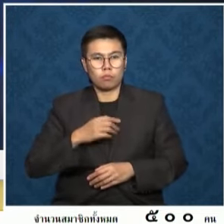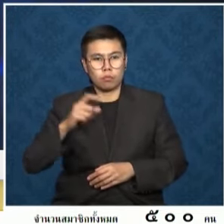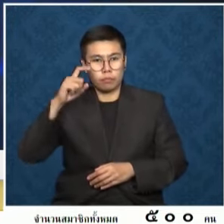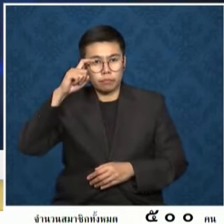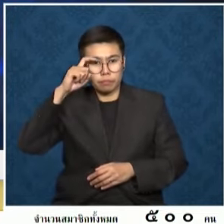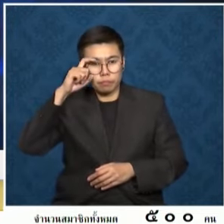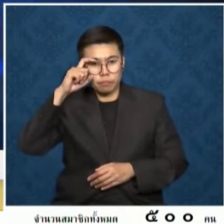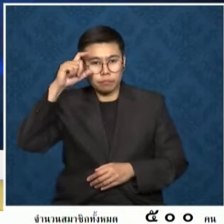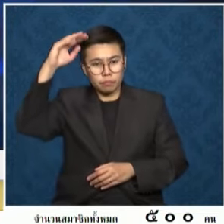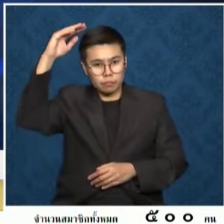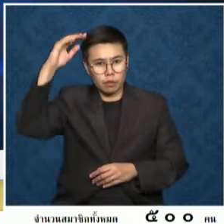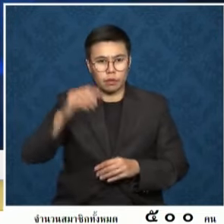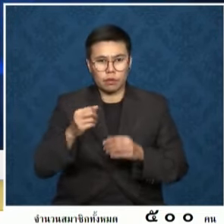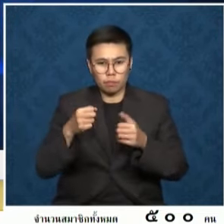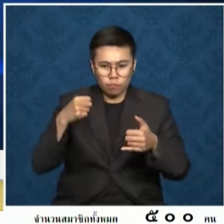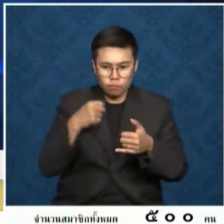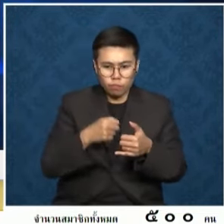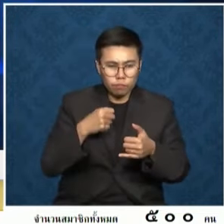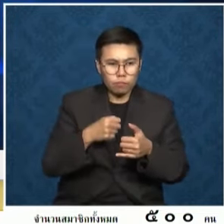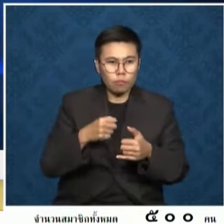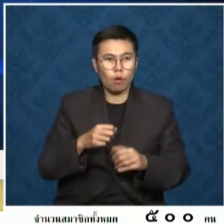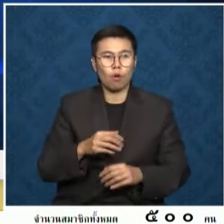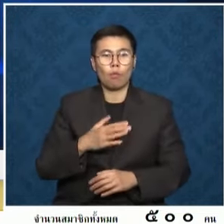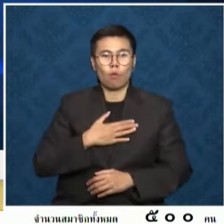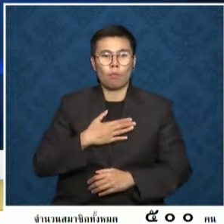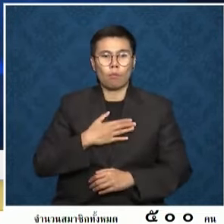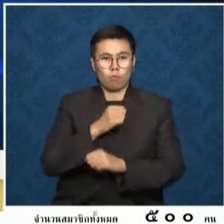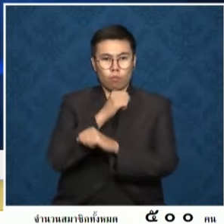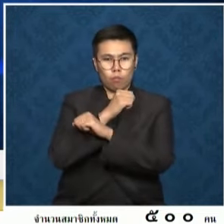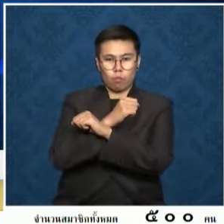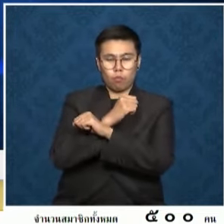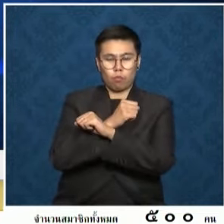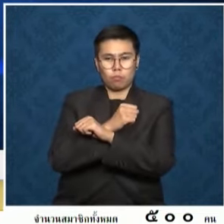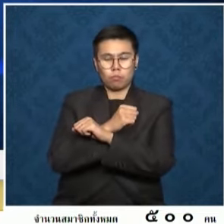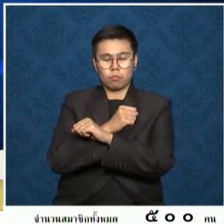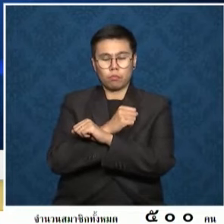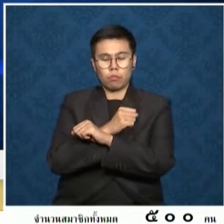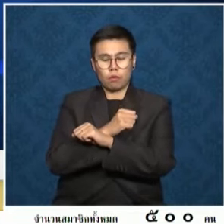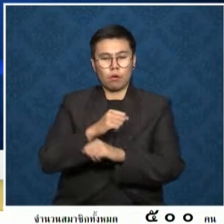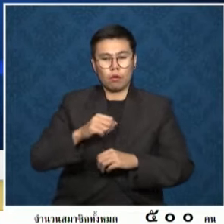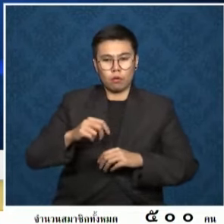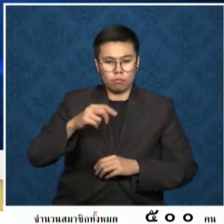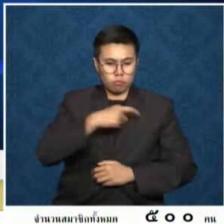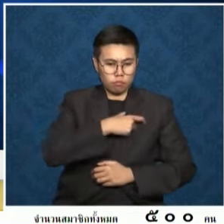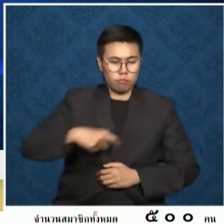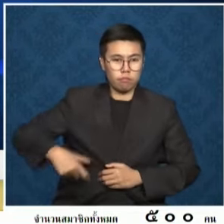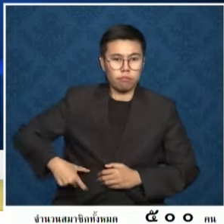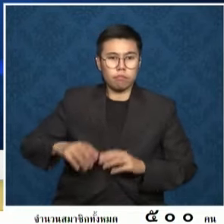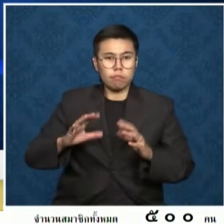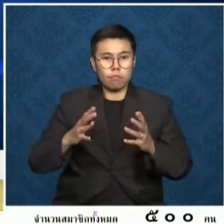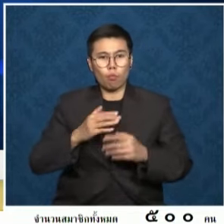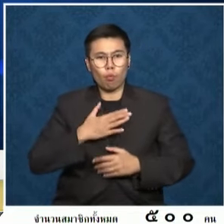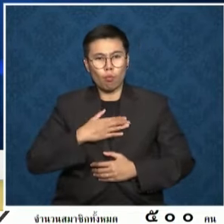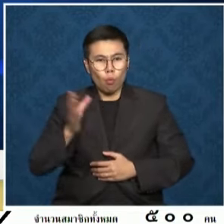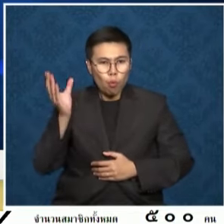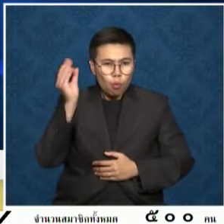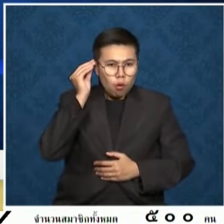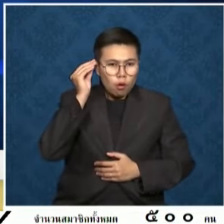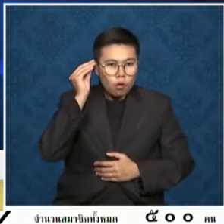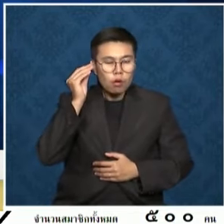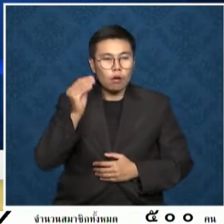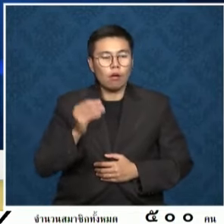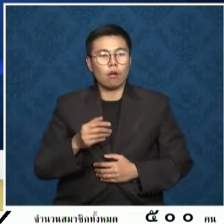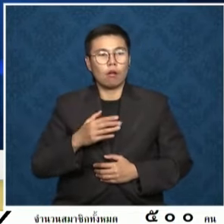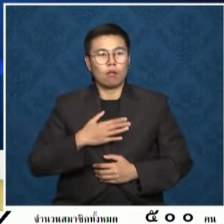ฎหมายอย่างเคร่งครัดเพื่อปกป้องสถาบันแปลว่าอะไรครับผมฟังท่อนแรกนะครับเกือบจะดี